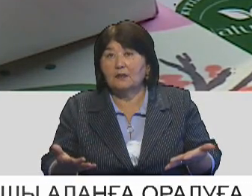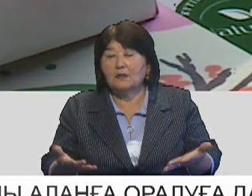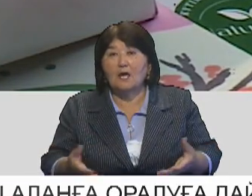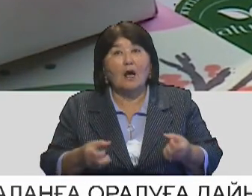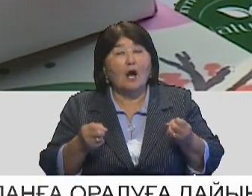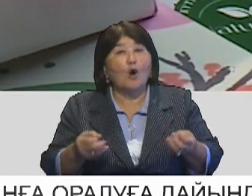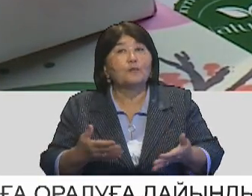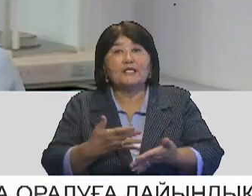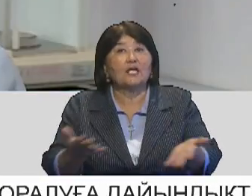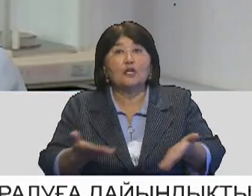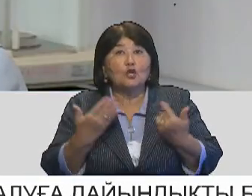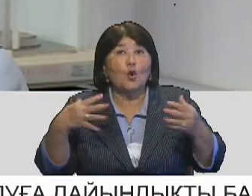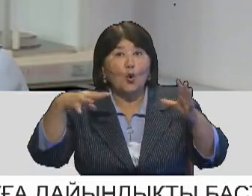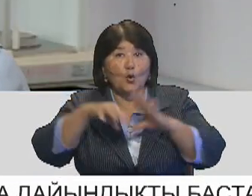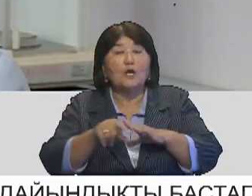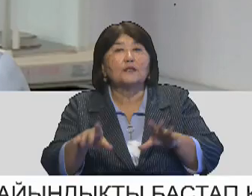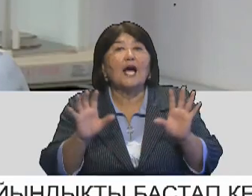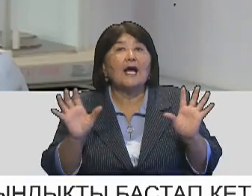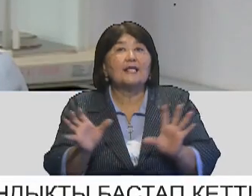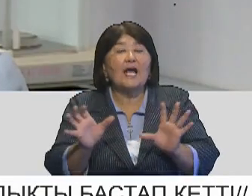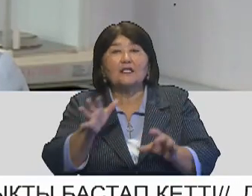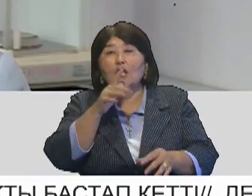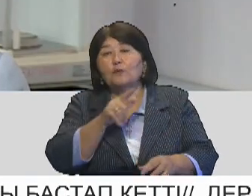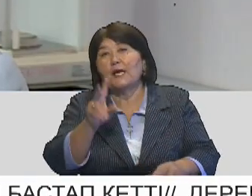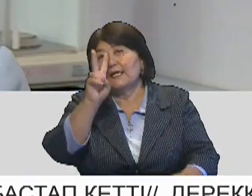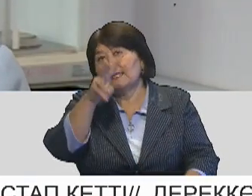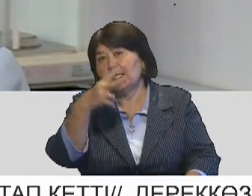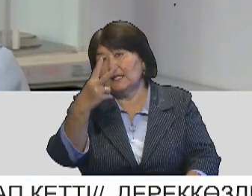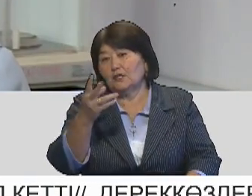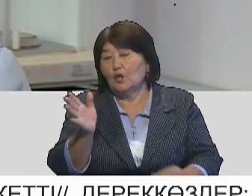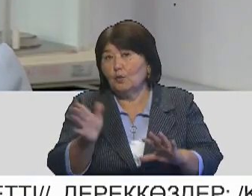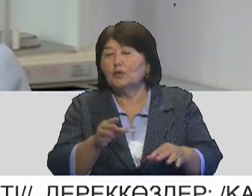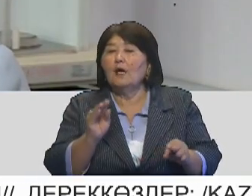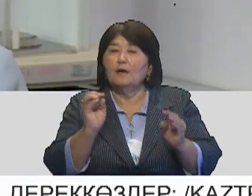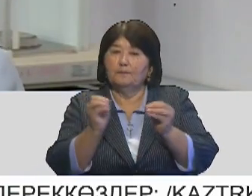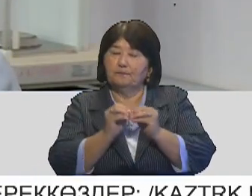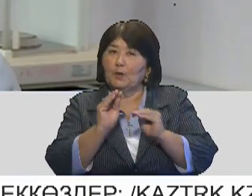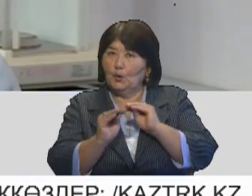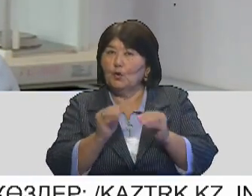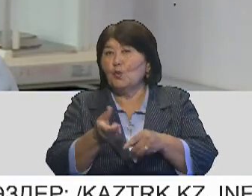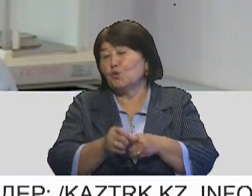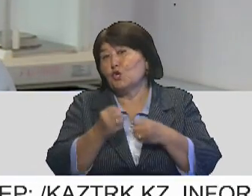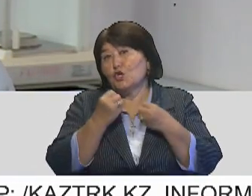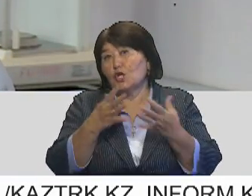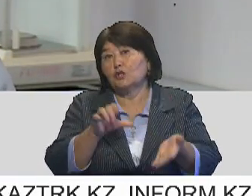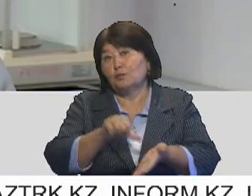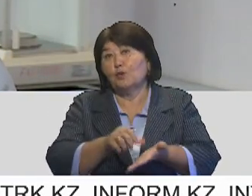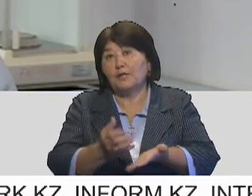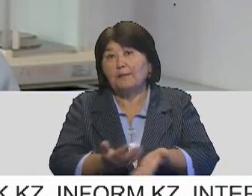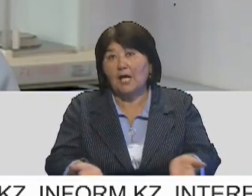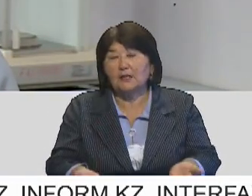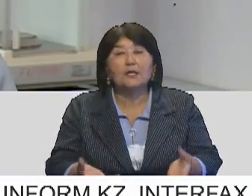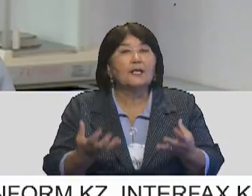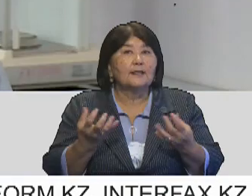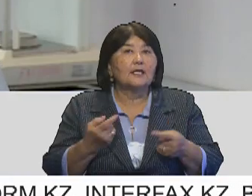қауіпті заттар жоқ құрамында, және сақталу мерзімі міне 2 жыл өтті, құрамы өте жақсы болып табылады.